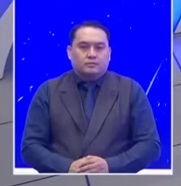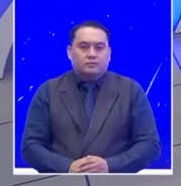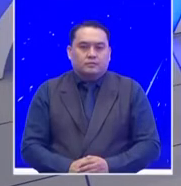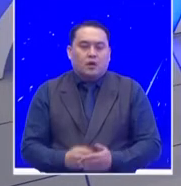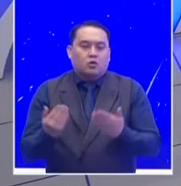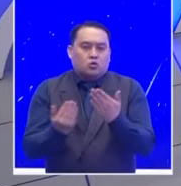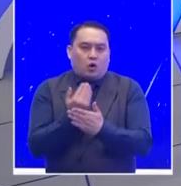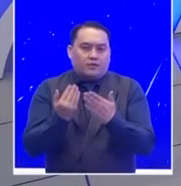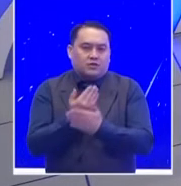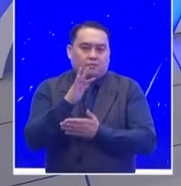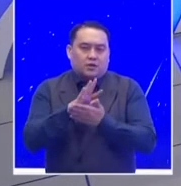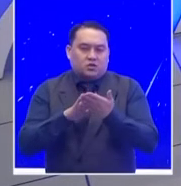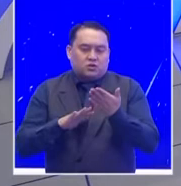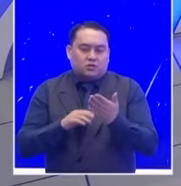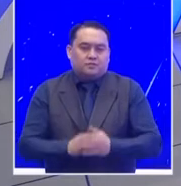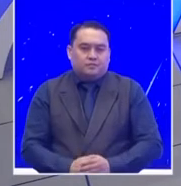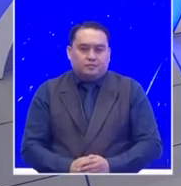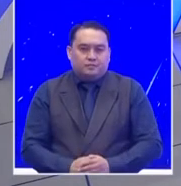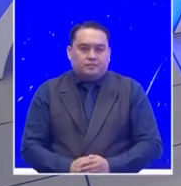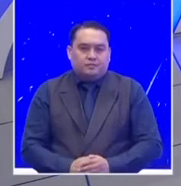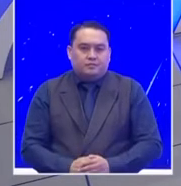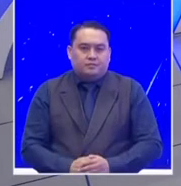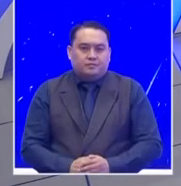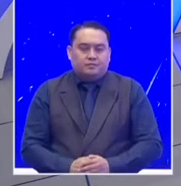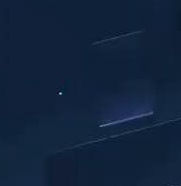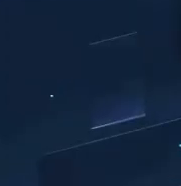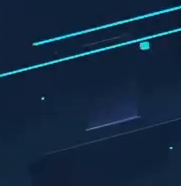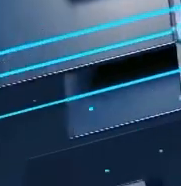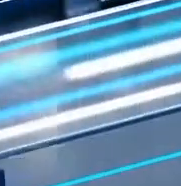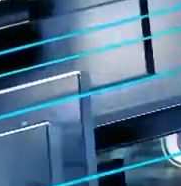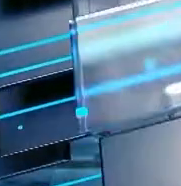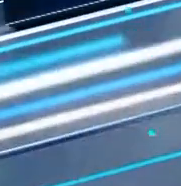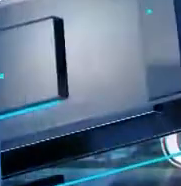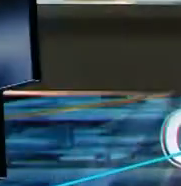Продолжение выпуска, другие интересные события. Оставайтесь с нами.